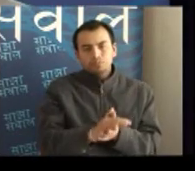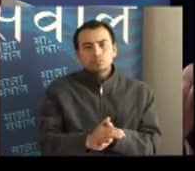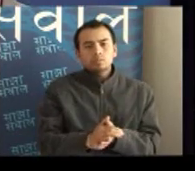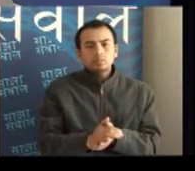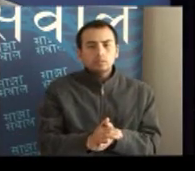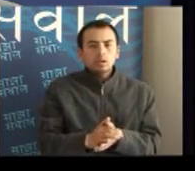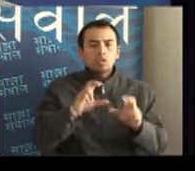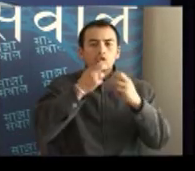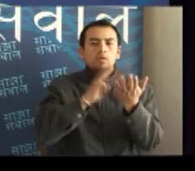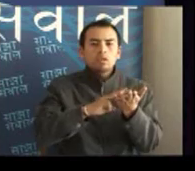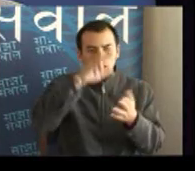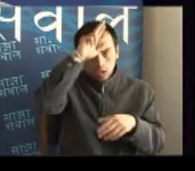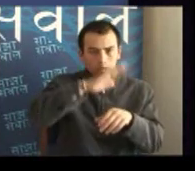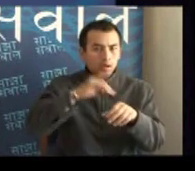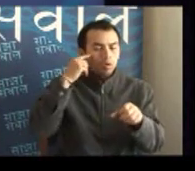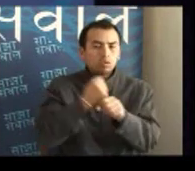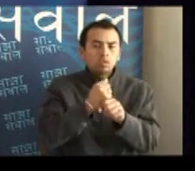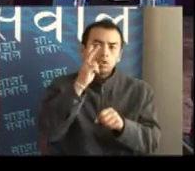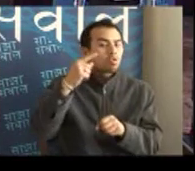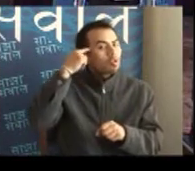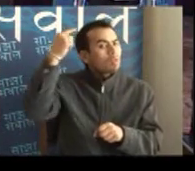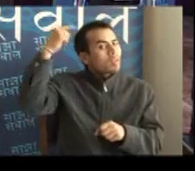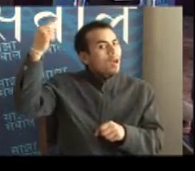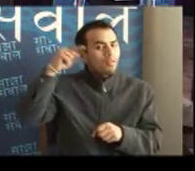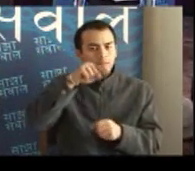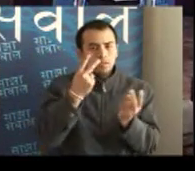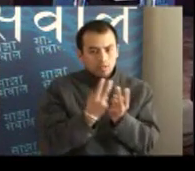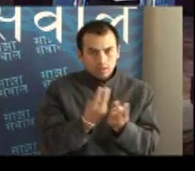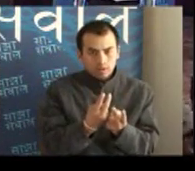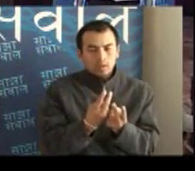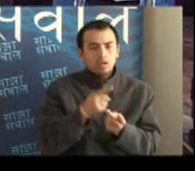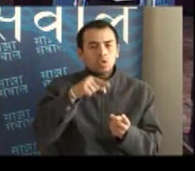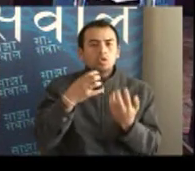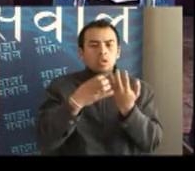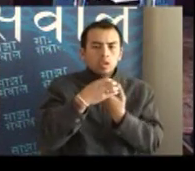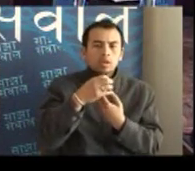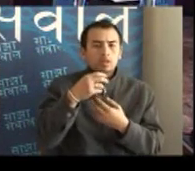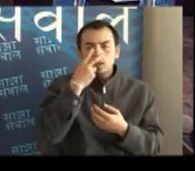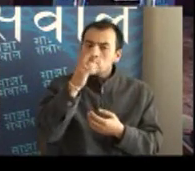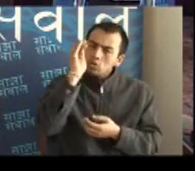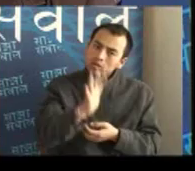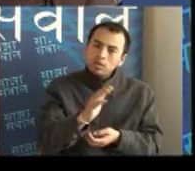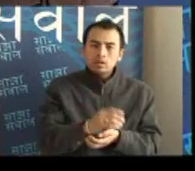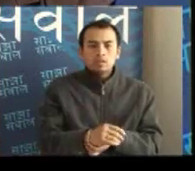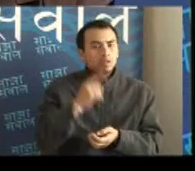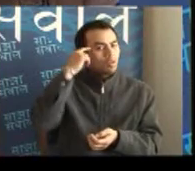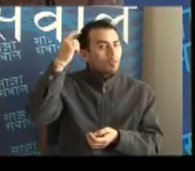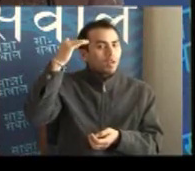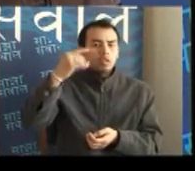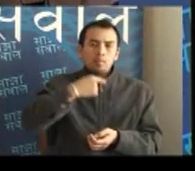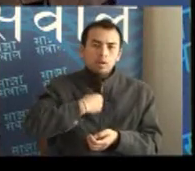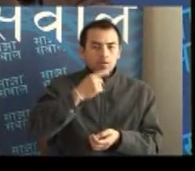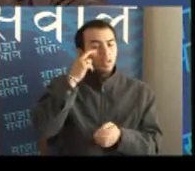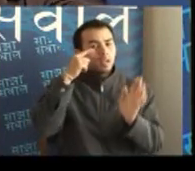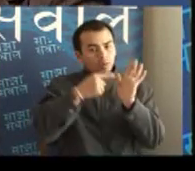भनेपछि सभासद इन्द्रमाया गुरुङज्यू, त्यस्तो सपना तपाईँहरू जस्तो अथवा यो देश नेपालले देख्न सक्छ, सपना त मैले